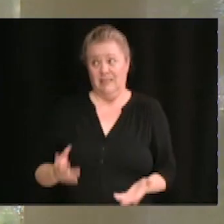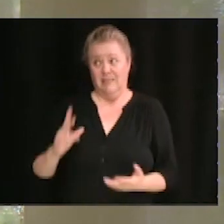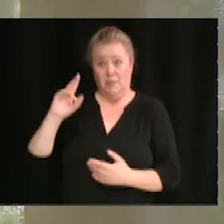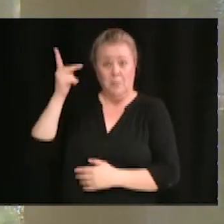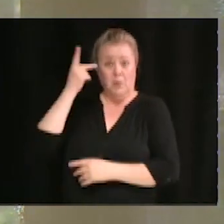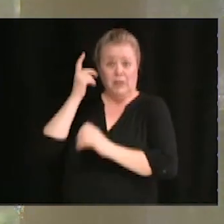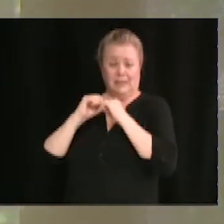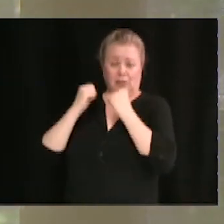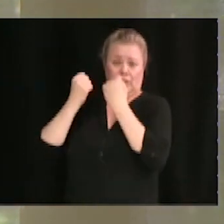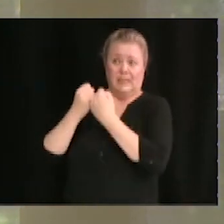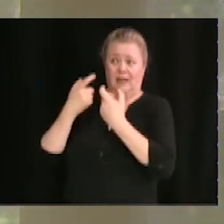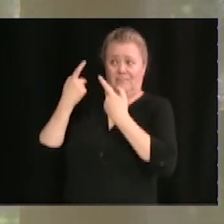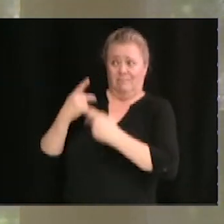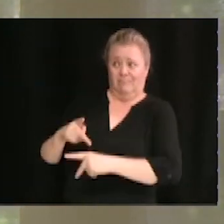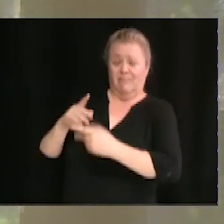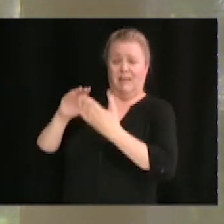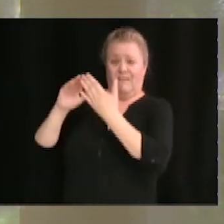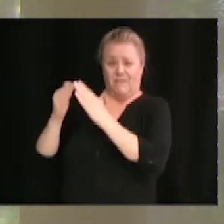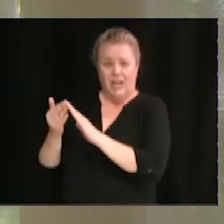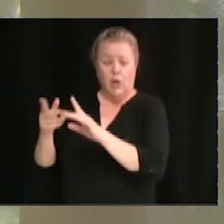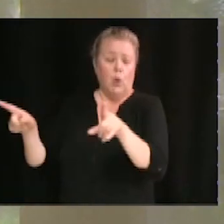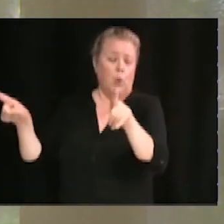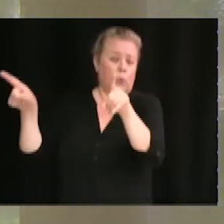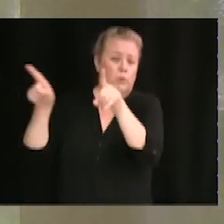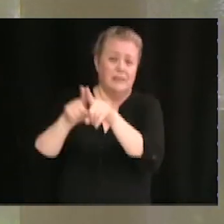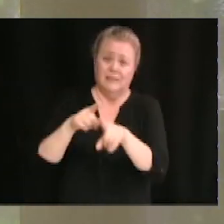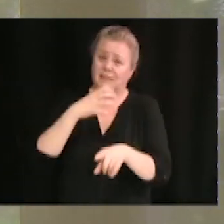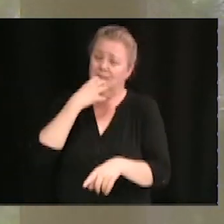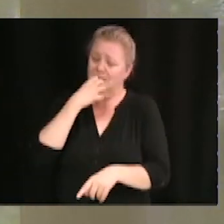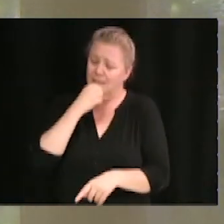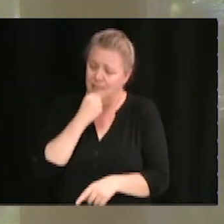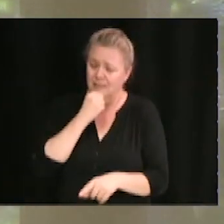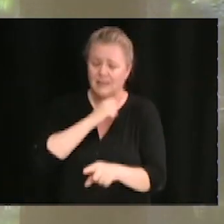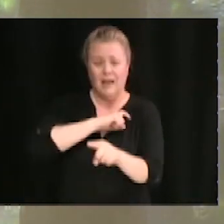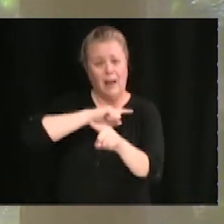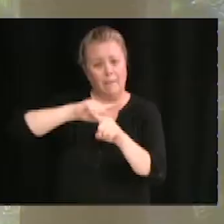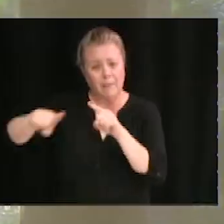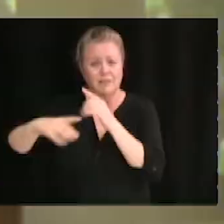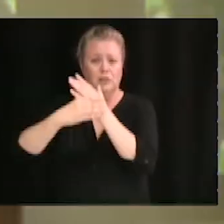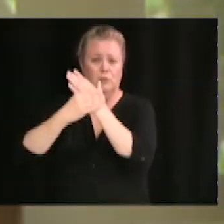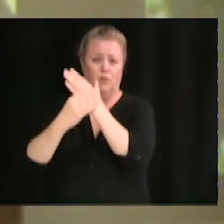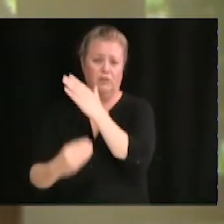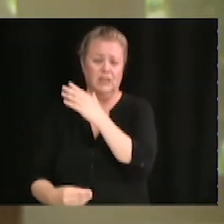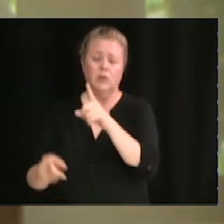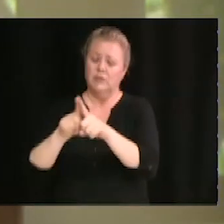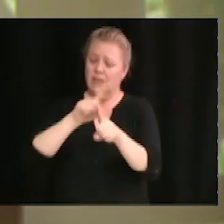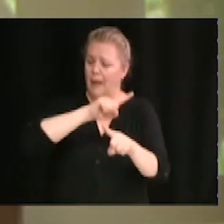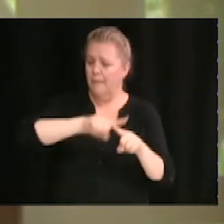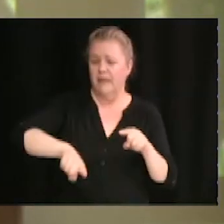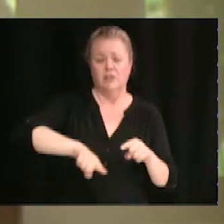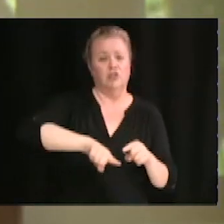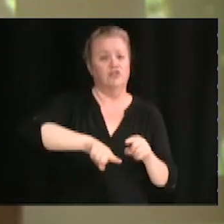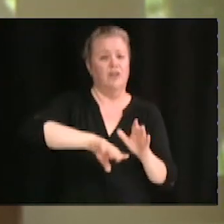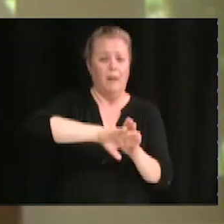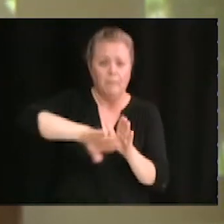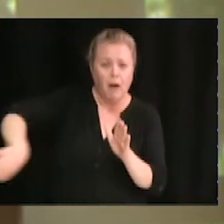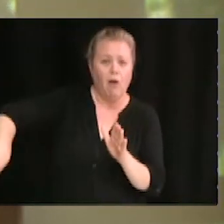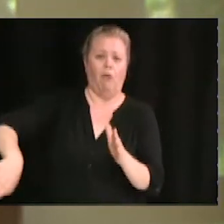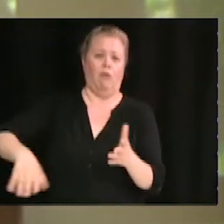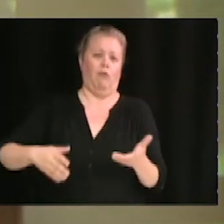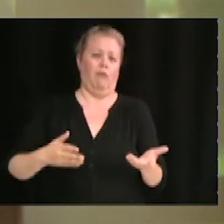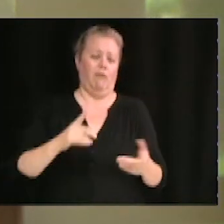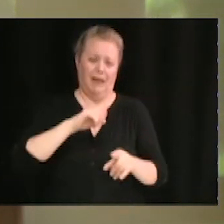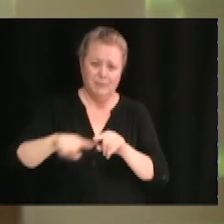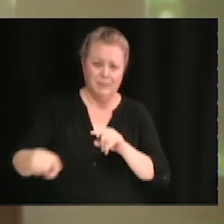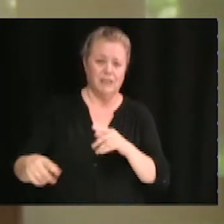Les valeurs de lutte à la pauvreté et à l'exclusion ». Alors, tout ça, mis ensemble, fait en sorte que, évidemment, nous sommes très heureux de